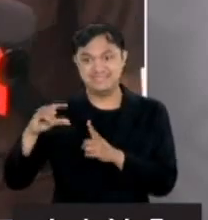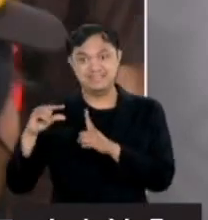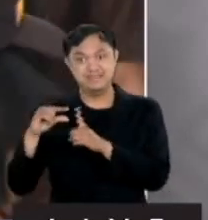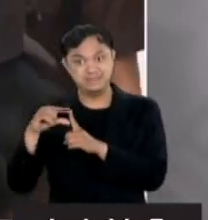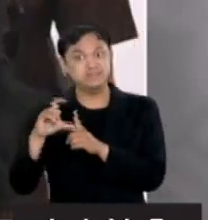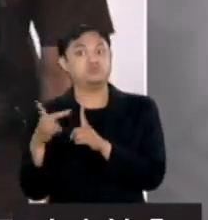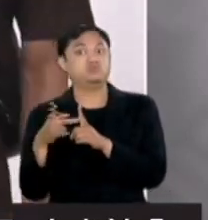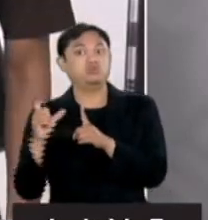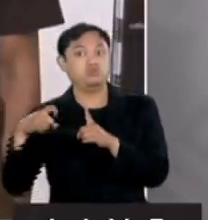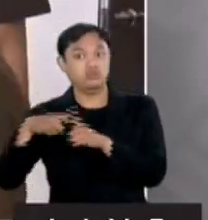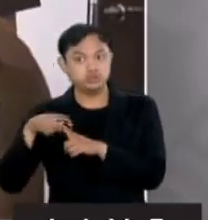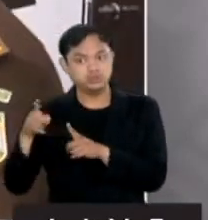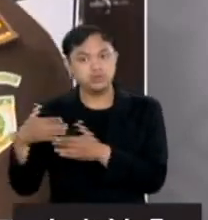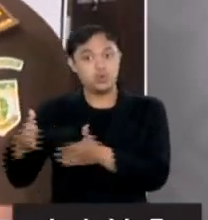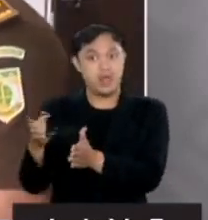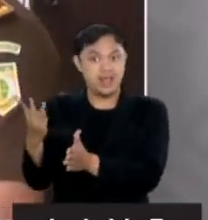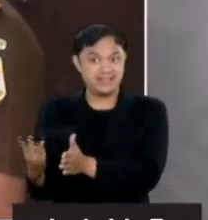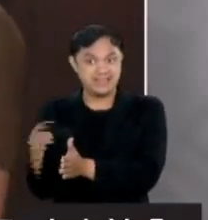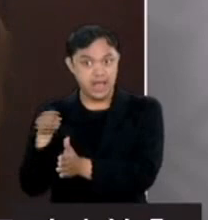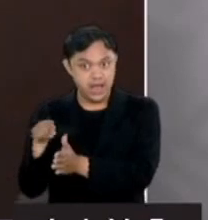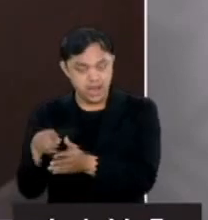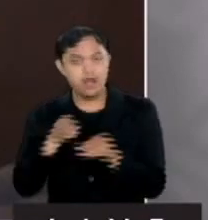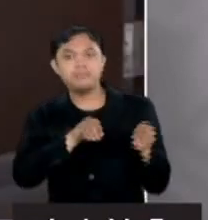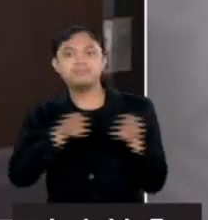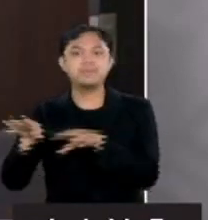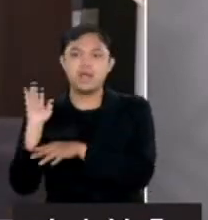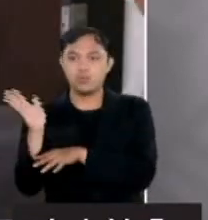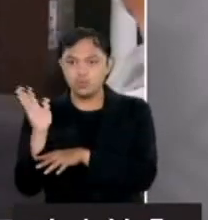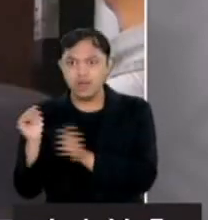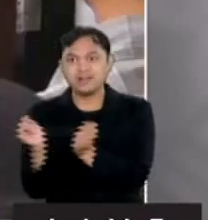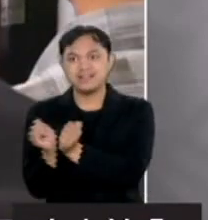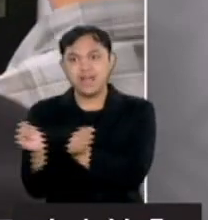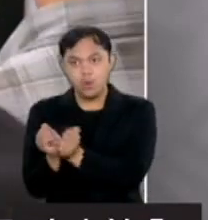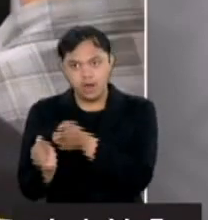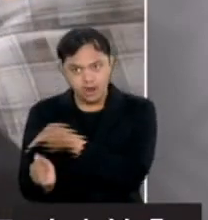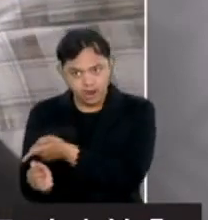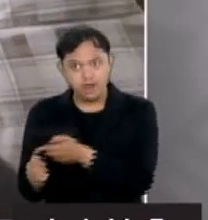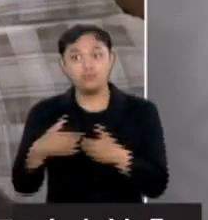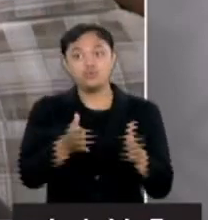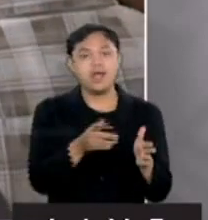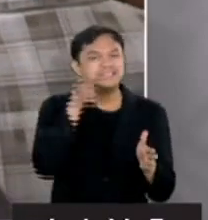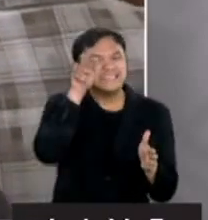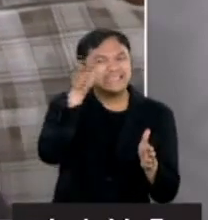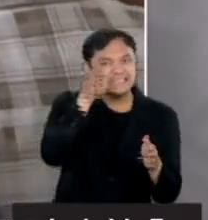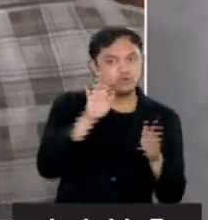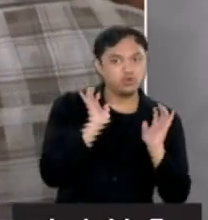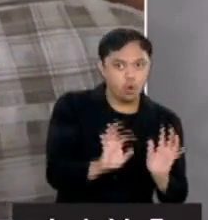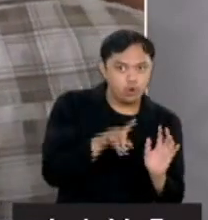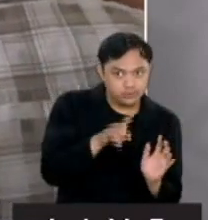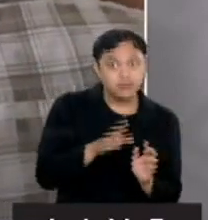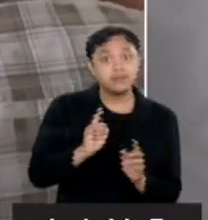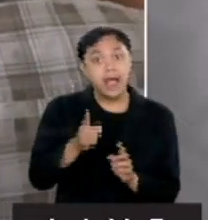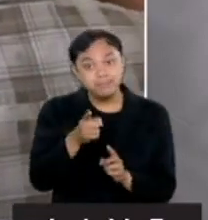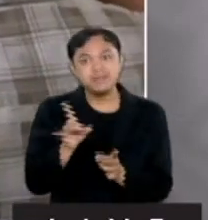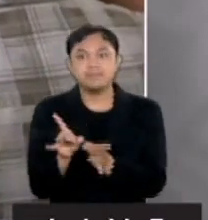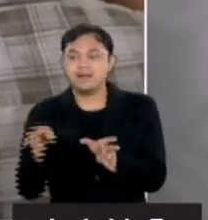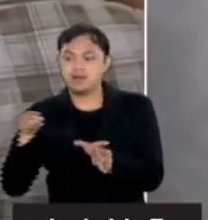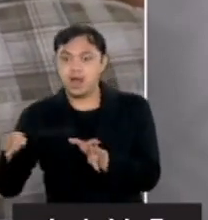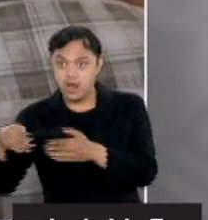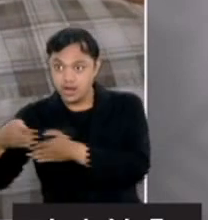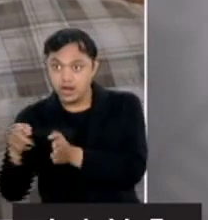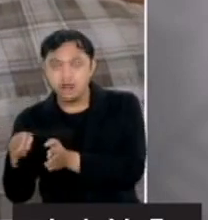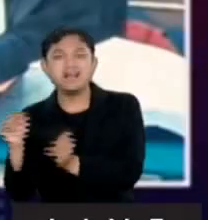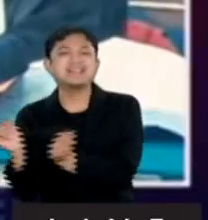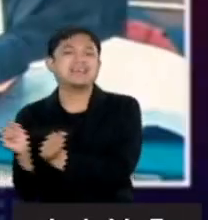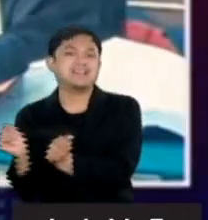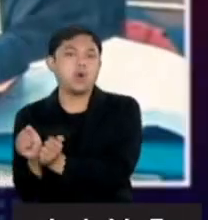terdakwa bersama Baikuni Wibowo dengan agenda untuk mendengarkan keterangan saksi. Saksi yang dihadirkan untuk sidang mereka adalah ahli